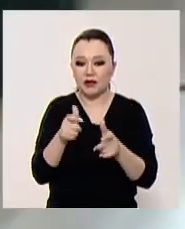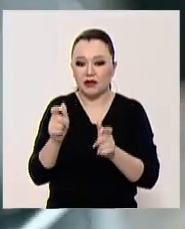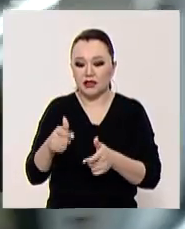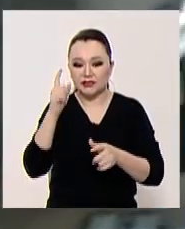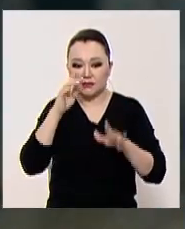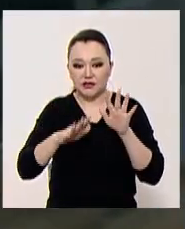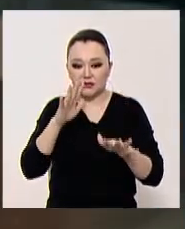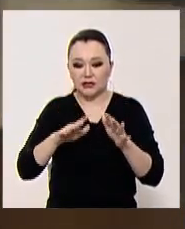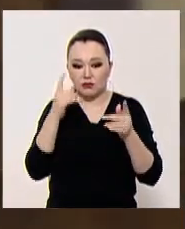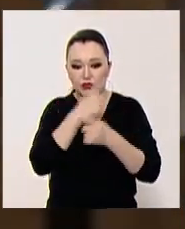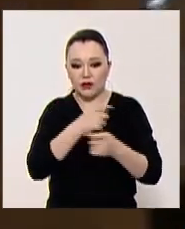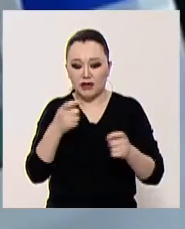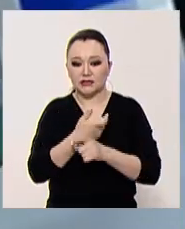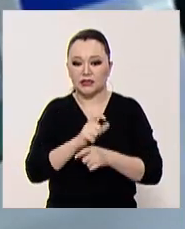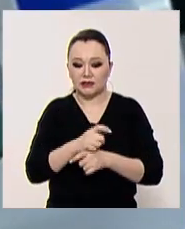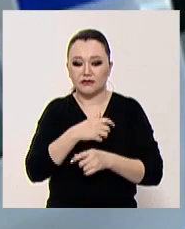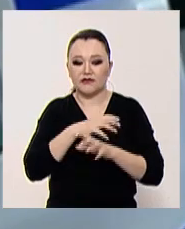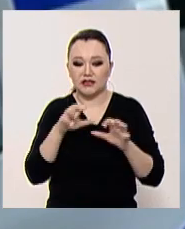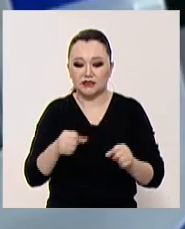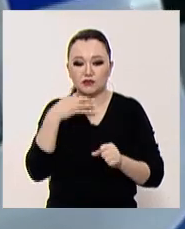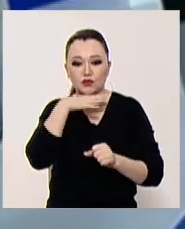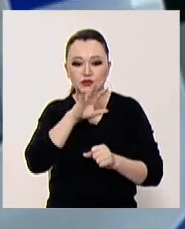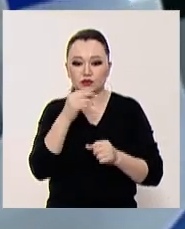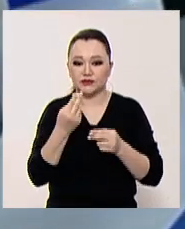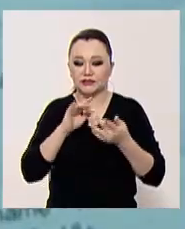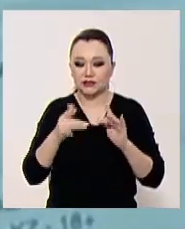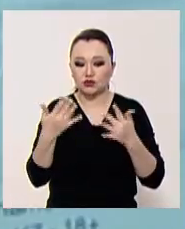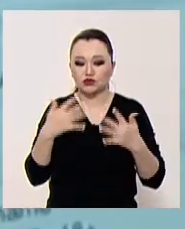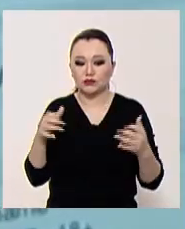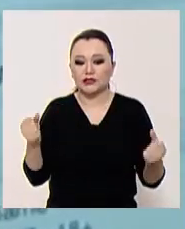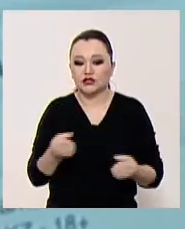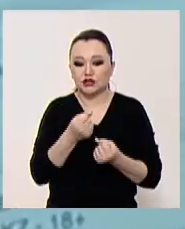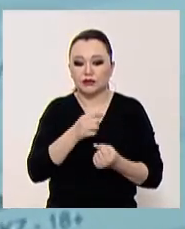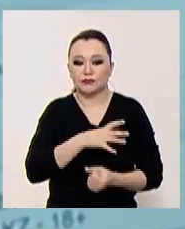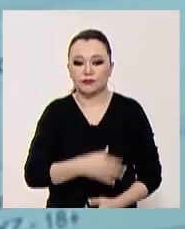сомнительные публикации. Эту инициативу владельцы многих соцсетей уже поддержали.